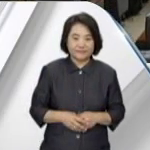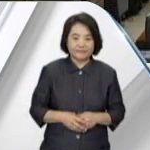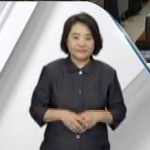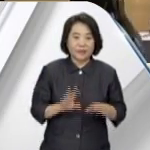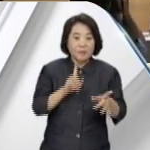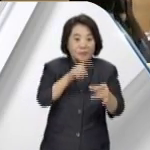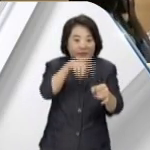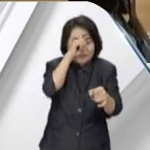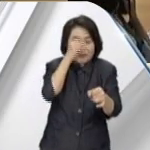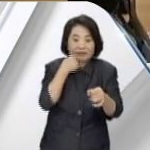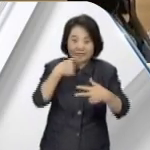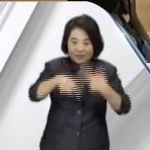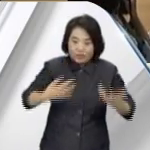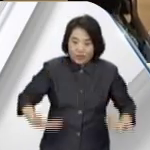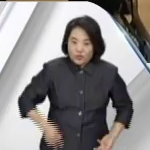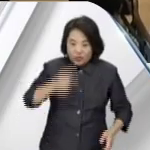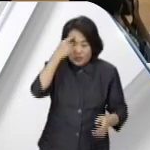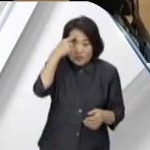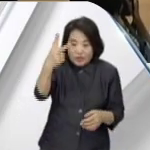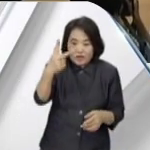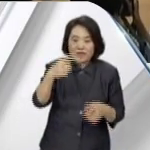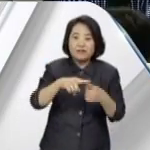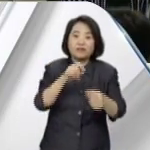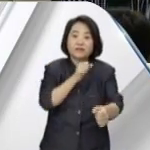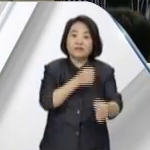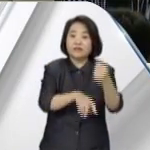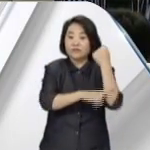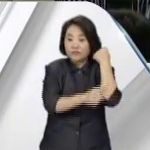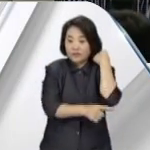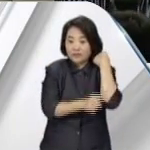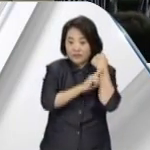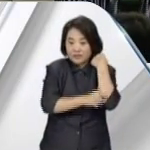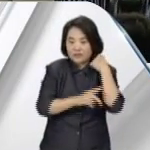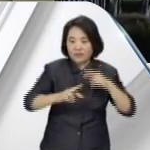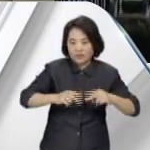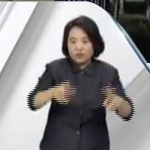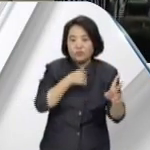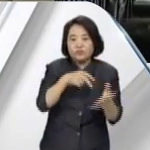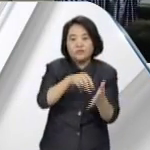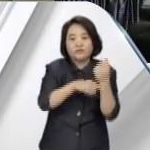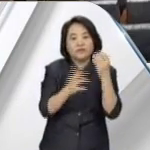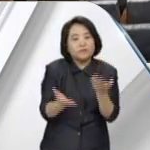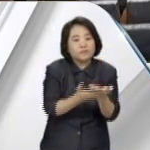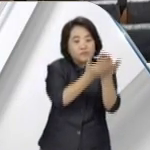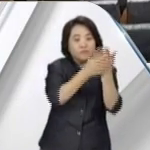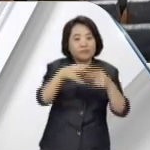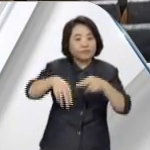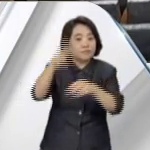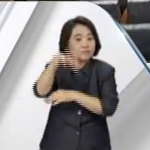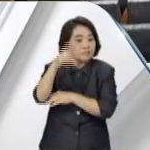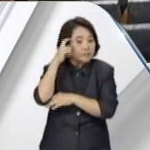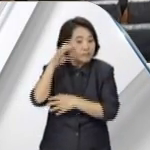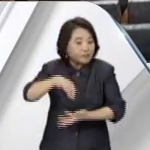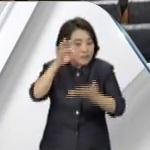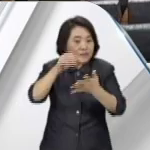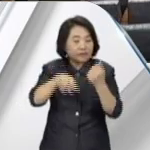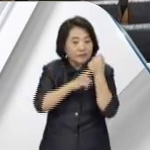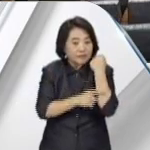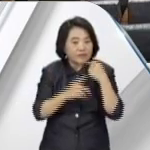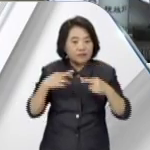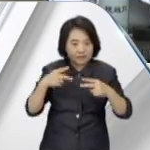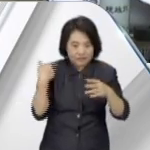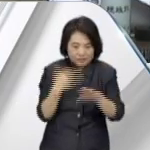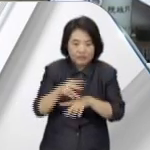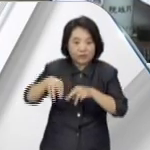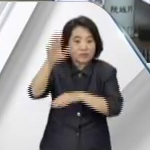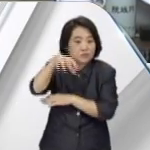立德外口是做到一礼拜了六年，韩国国家劳动基准法修法草案送到立法院审议。行政院劳动部提出的修法版本，已经经过